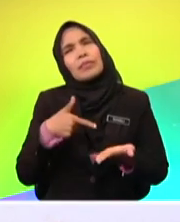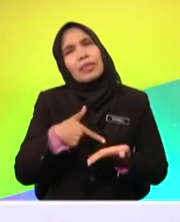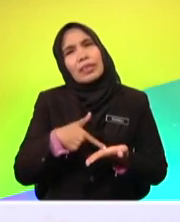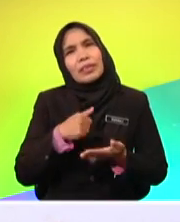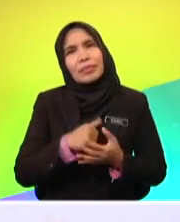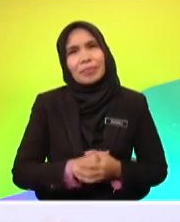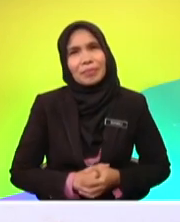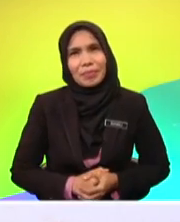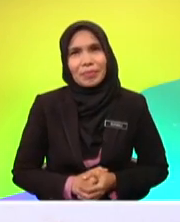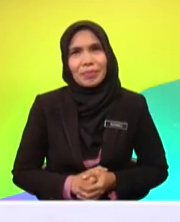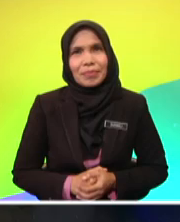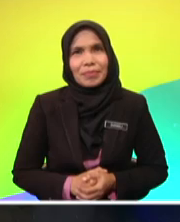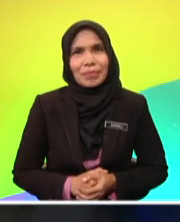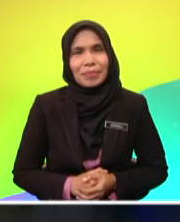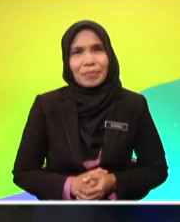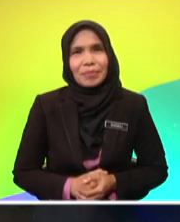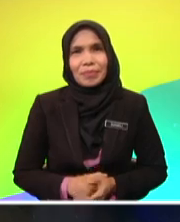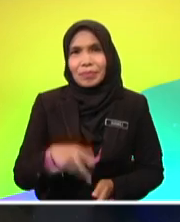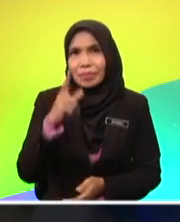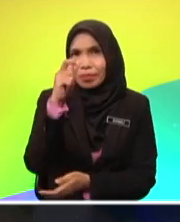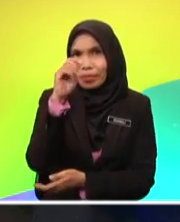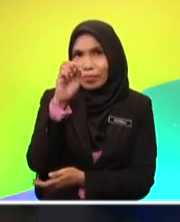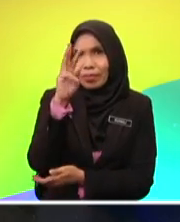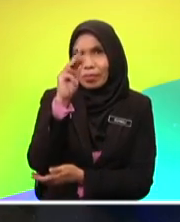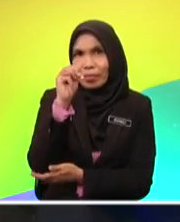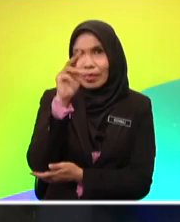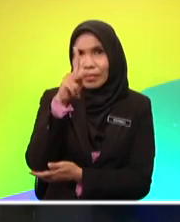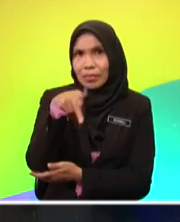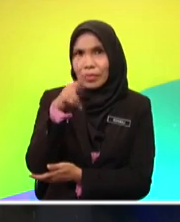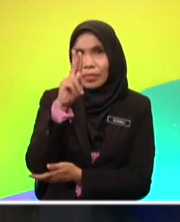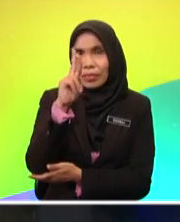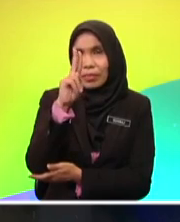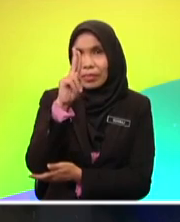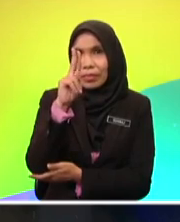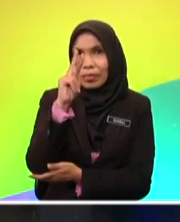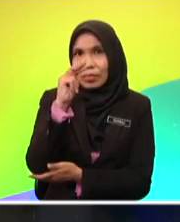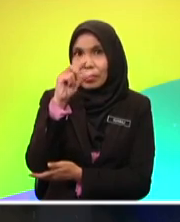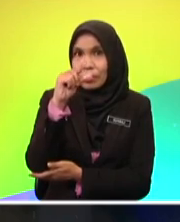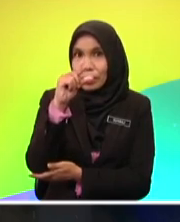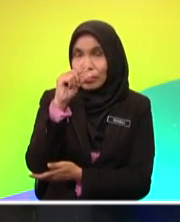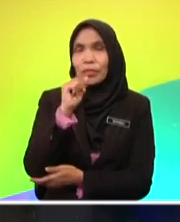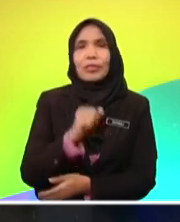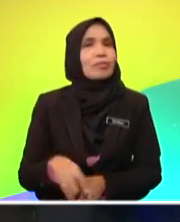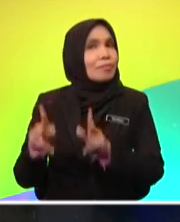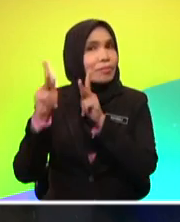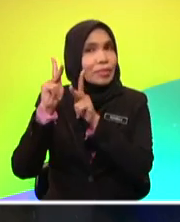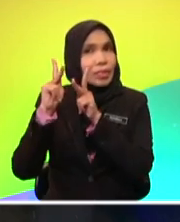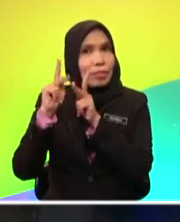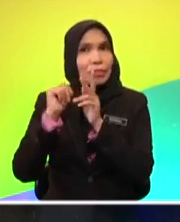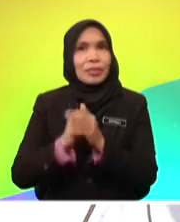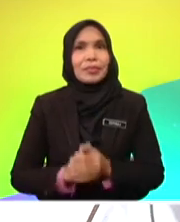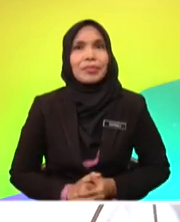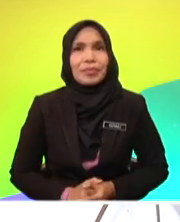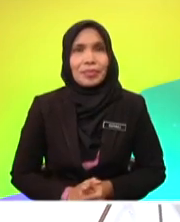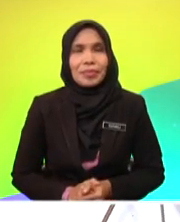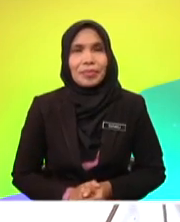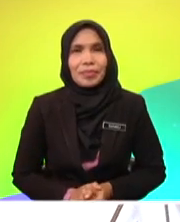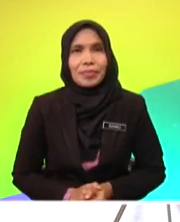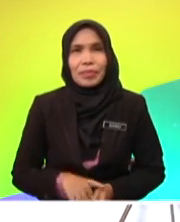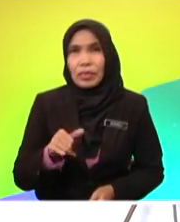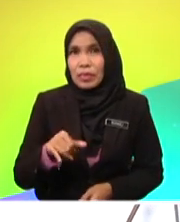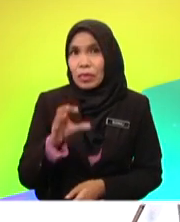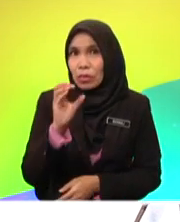boleh buat? Okey, tempurung kelapa tadi, kan? Lepas kita dah ambil santan untuk masak, tempurung kelapa yang